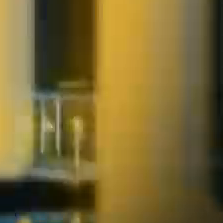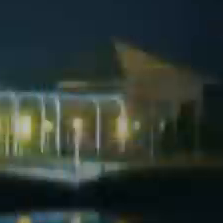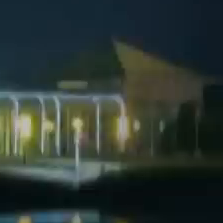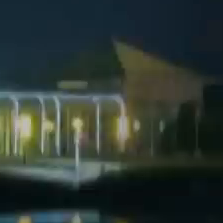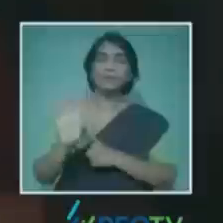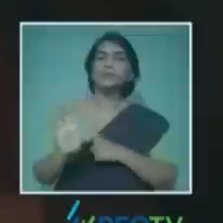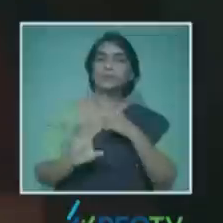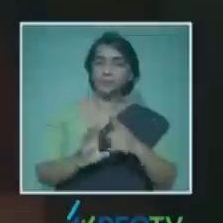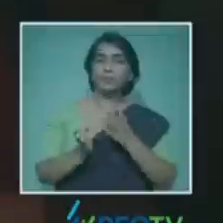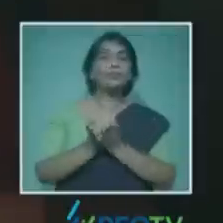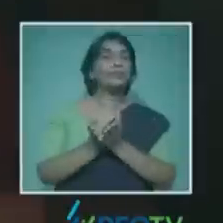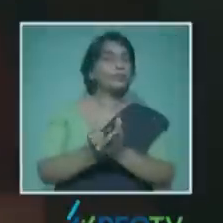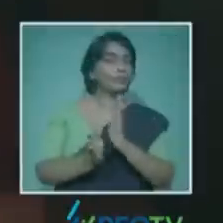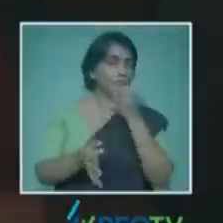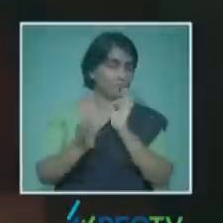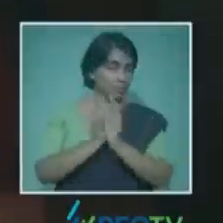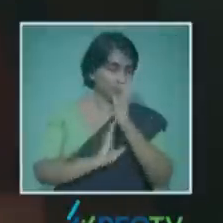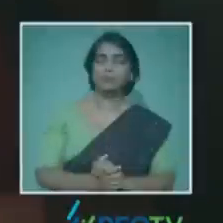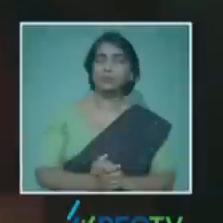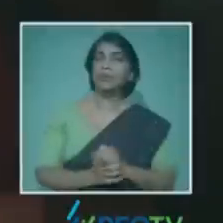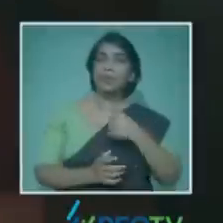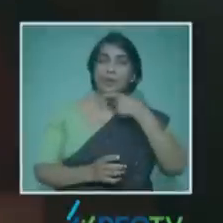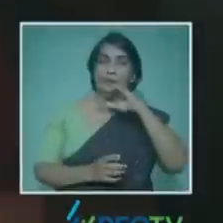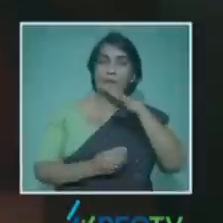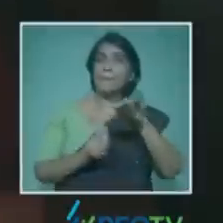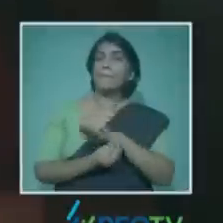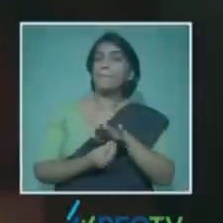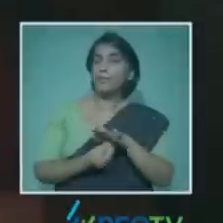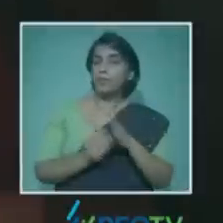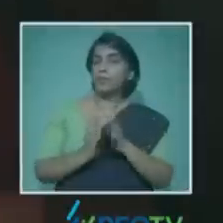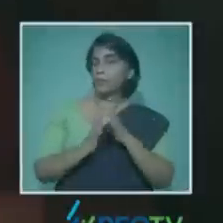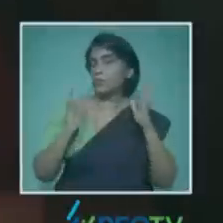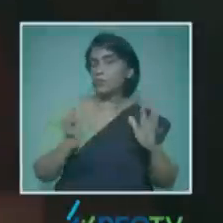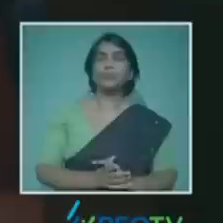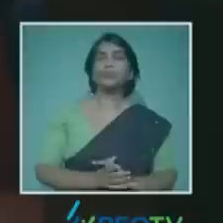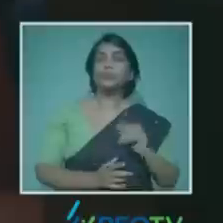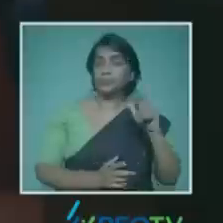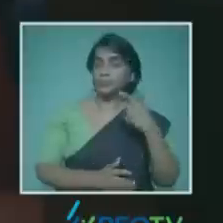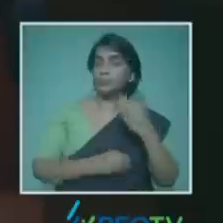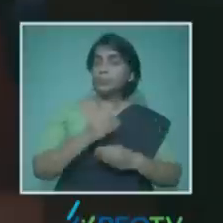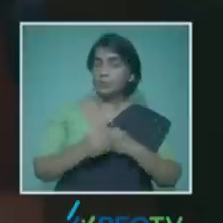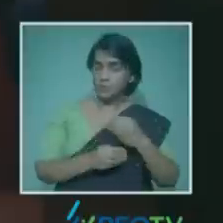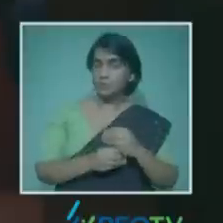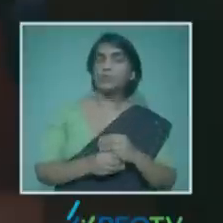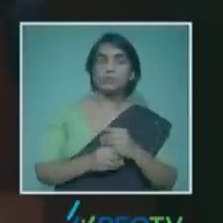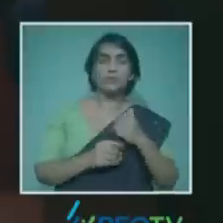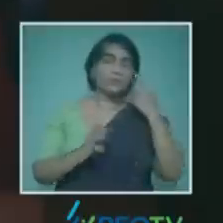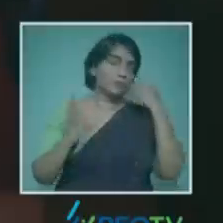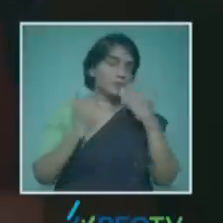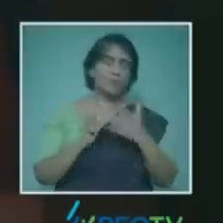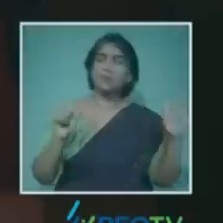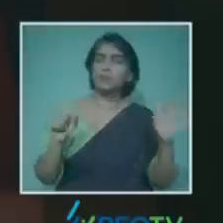යනවා එක්ස්ප්‍රස් පර් නෞකාව ගිනිබත් වීම නිසා වෙරළබඩ පරිසර පද්ධතියට දැඩි ලෙස හානි සිදු වුණා. දීවර ප්‍රජාවට සිදු වූ හානි